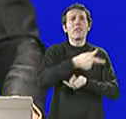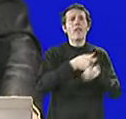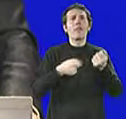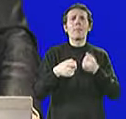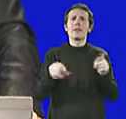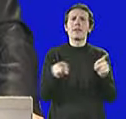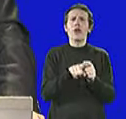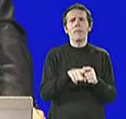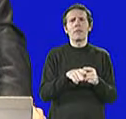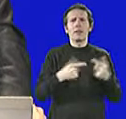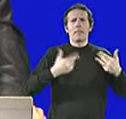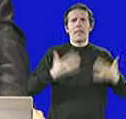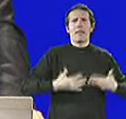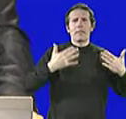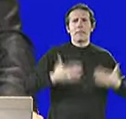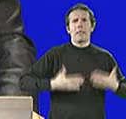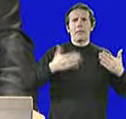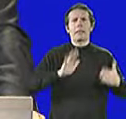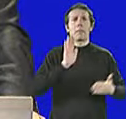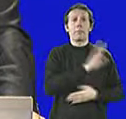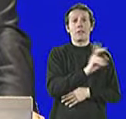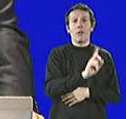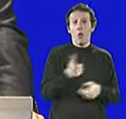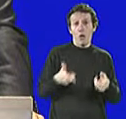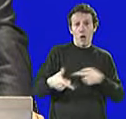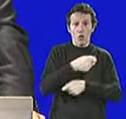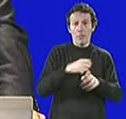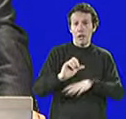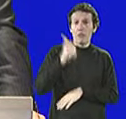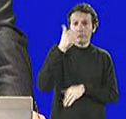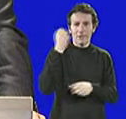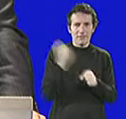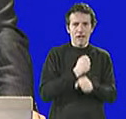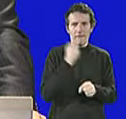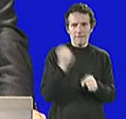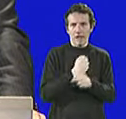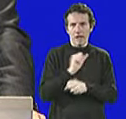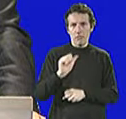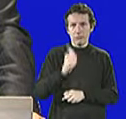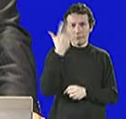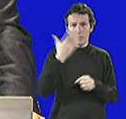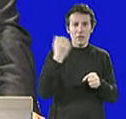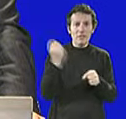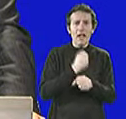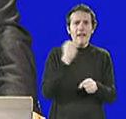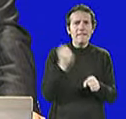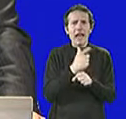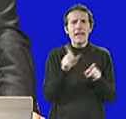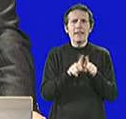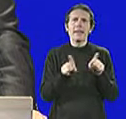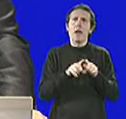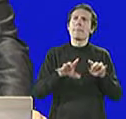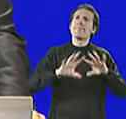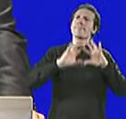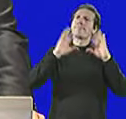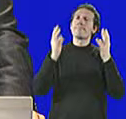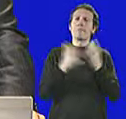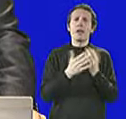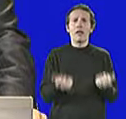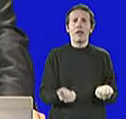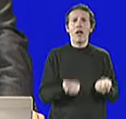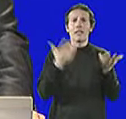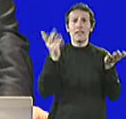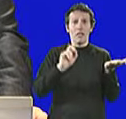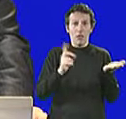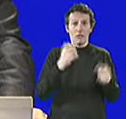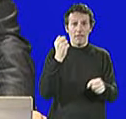de l'arithmétique, parce que l'économie, pour moi, c'est du travail. Le travail n'est pas une quantité. Le travail, c'est la